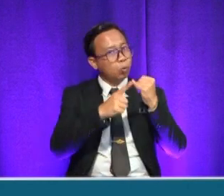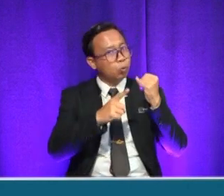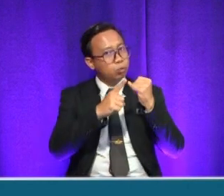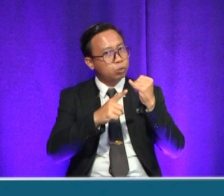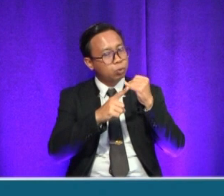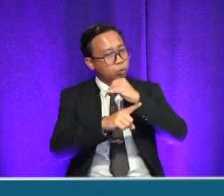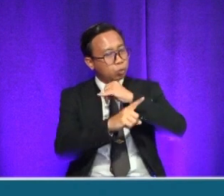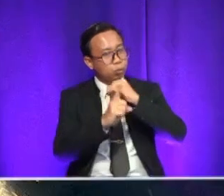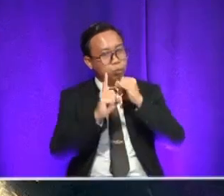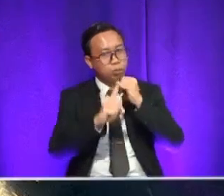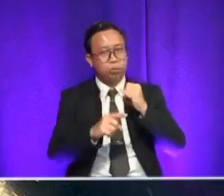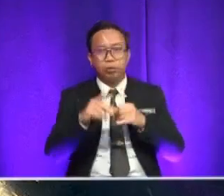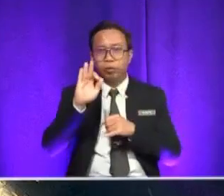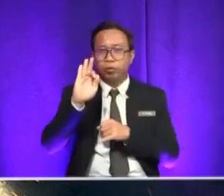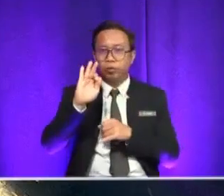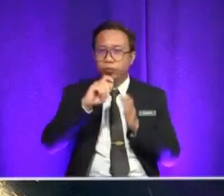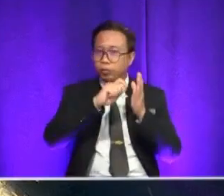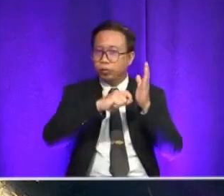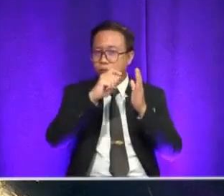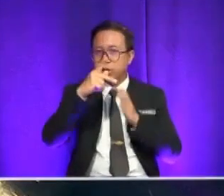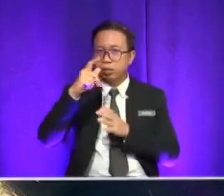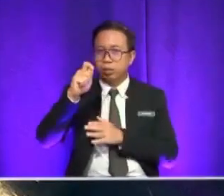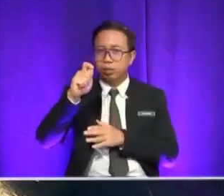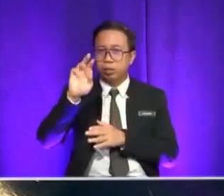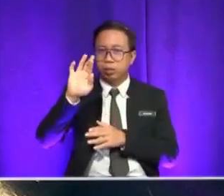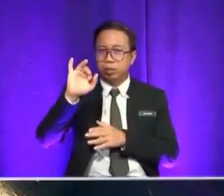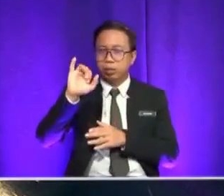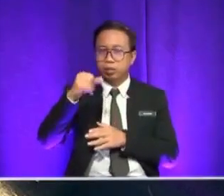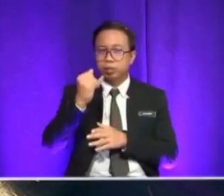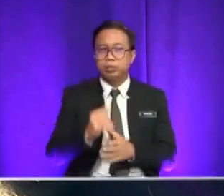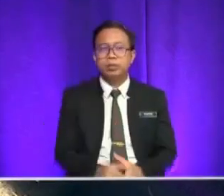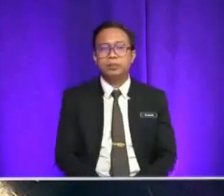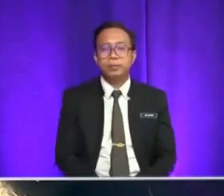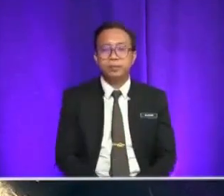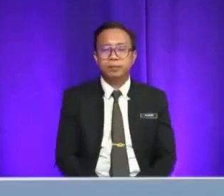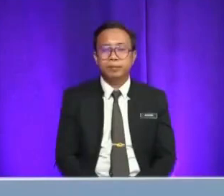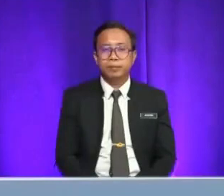cartridge. Okey. Okey, Mizal.